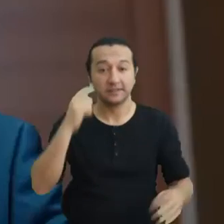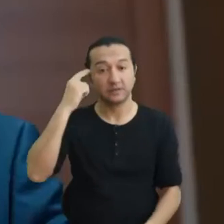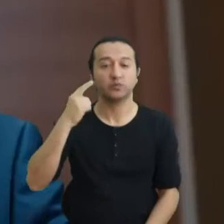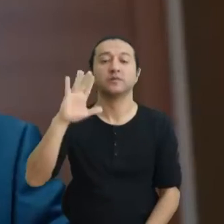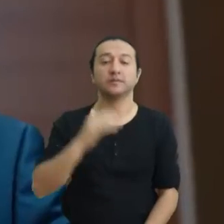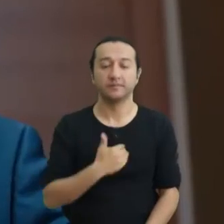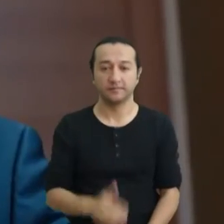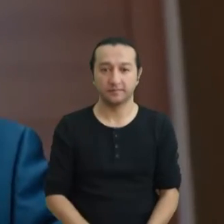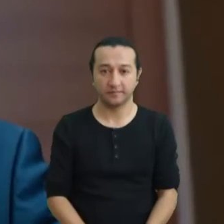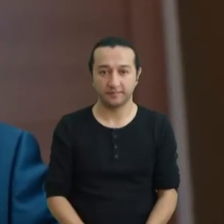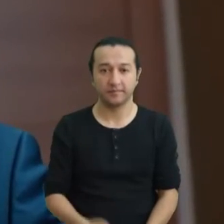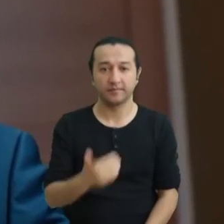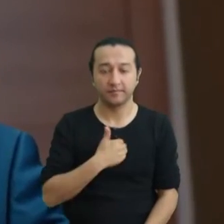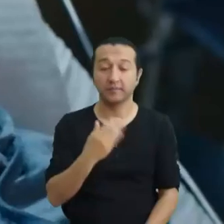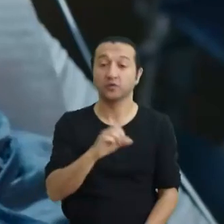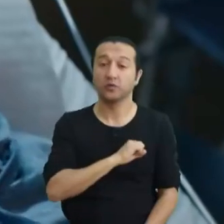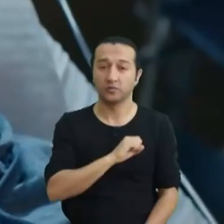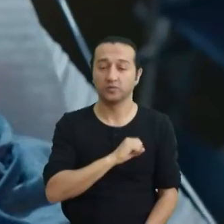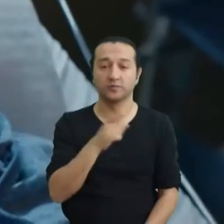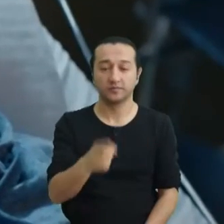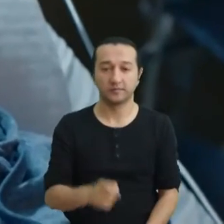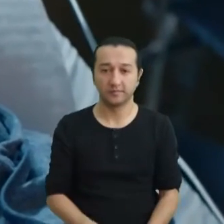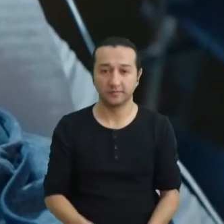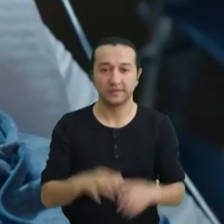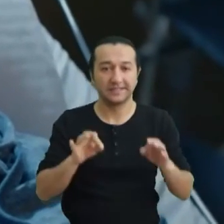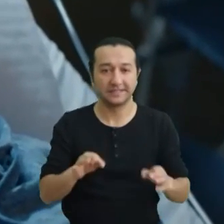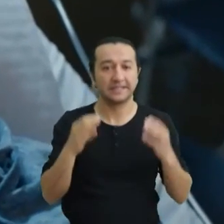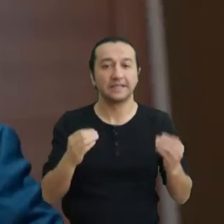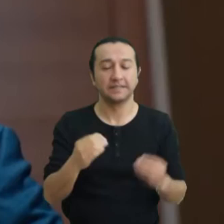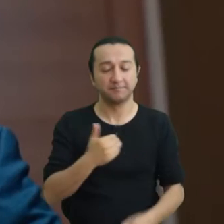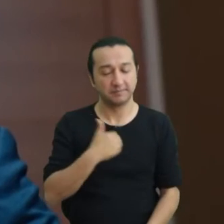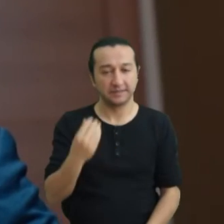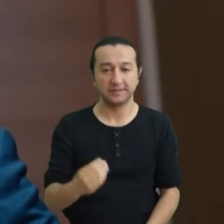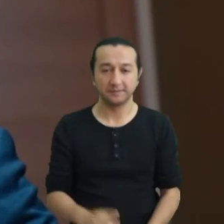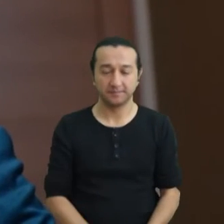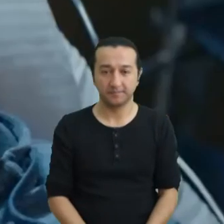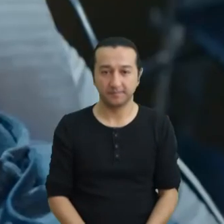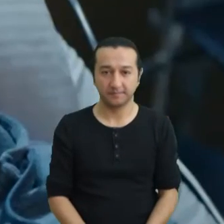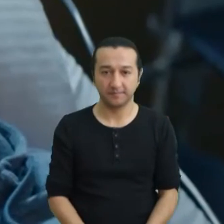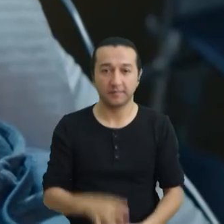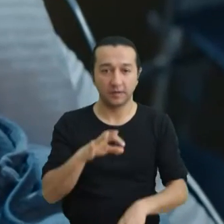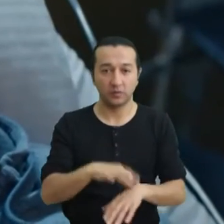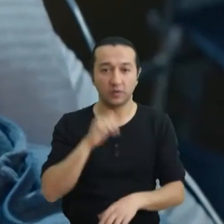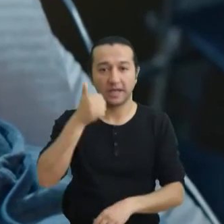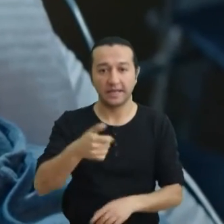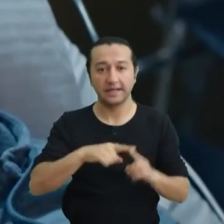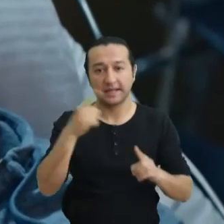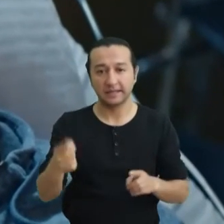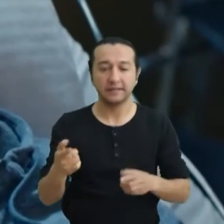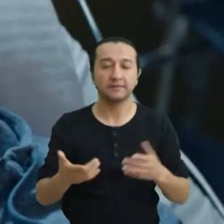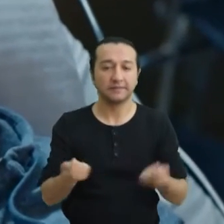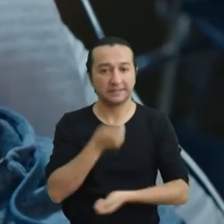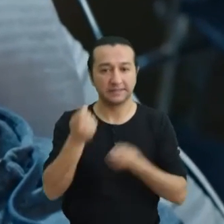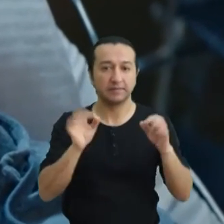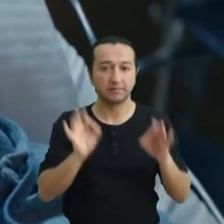ki. Bizi çok korkuttun. Şimdi iyiyim ama. Doktor yarına kadar hareket